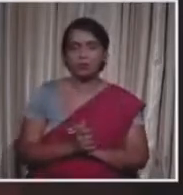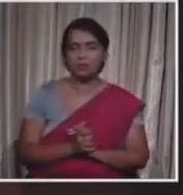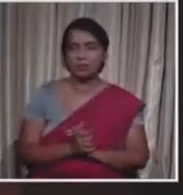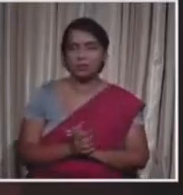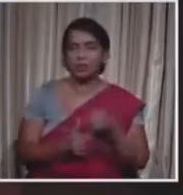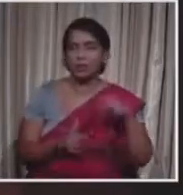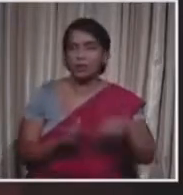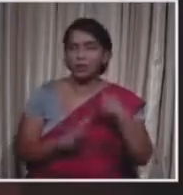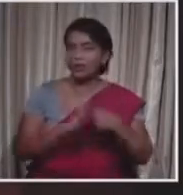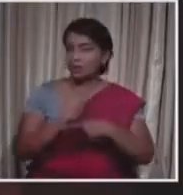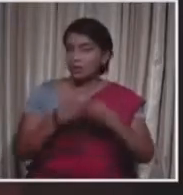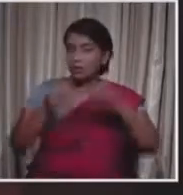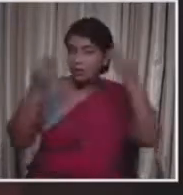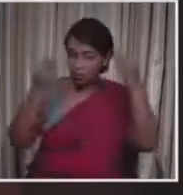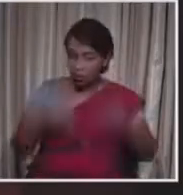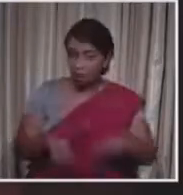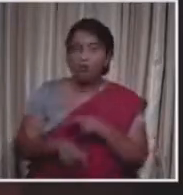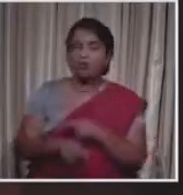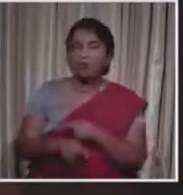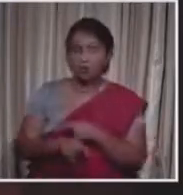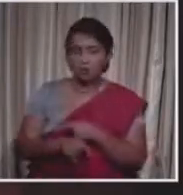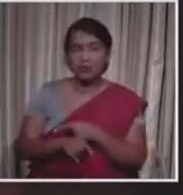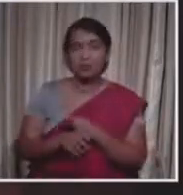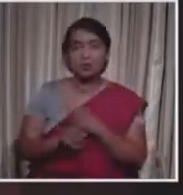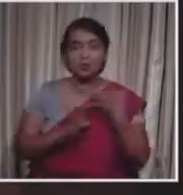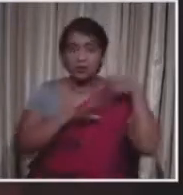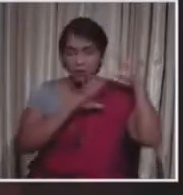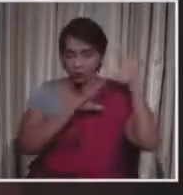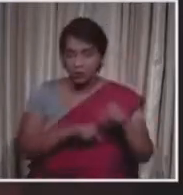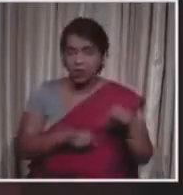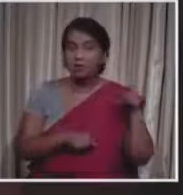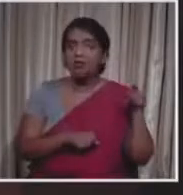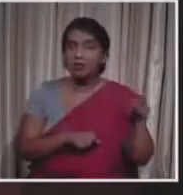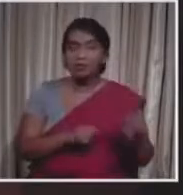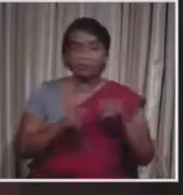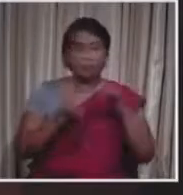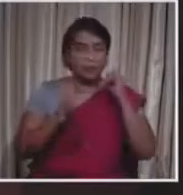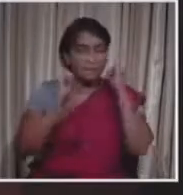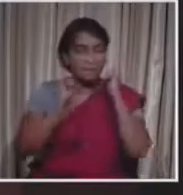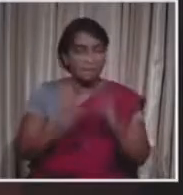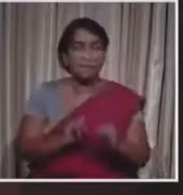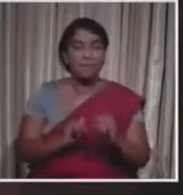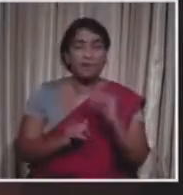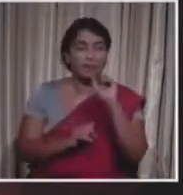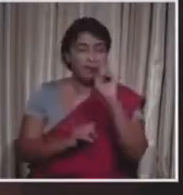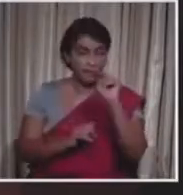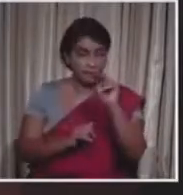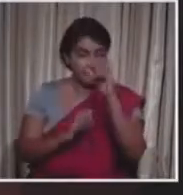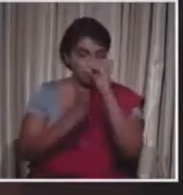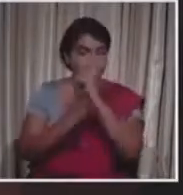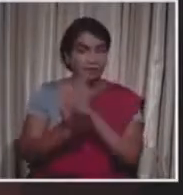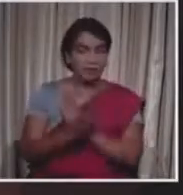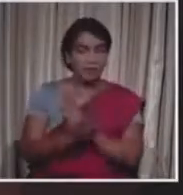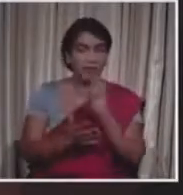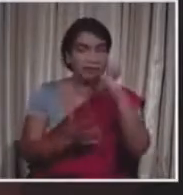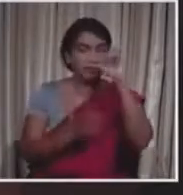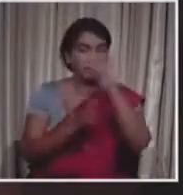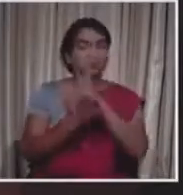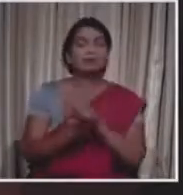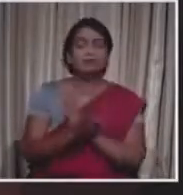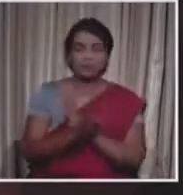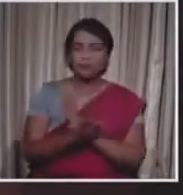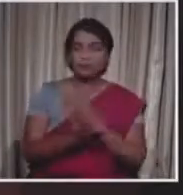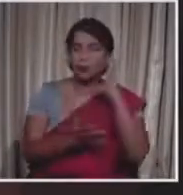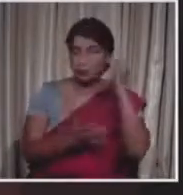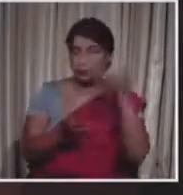මේ අද රට මේ වැටිලා තිබෙන්නේ අර ගෙන ආපු දුර්දාන්ත 20 වෙනි සංශෝධනයේ